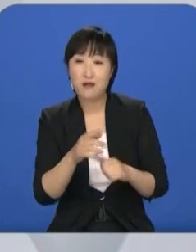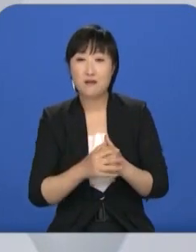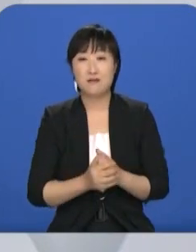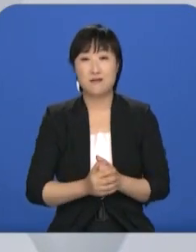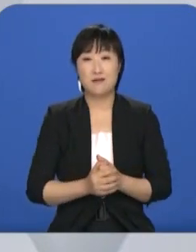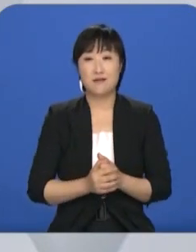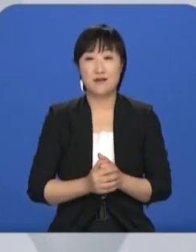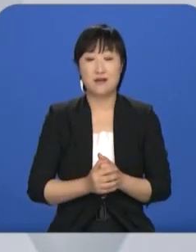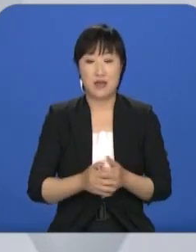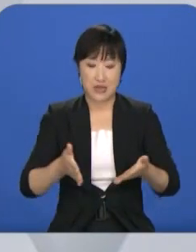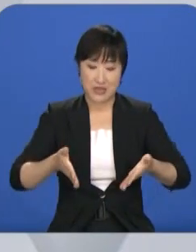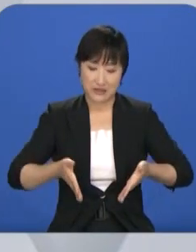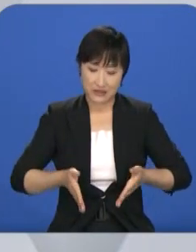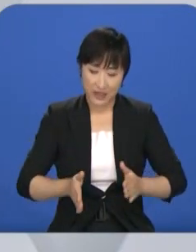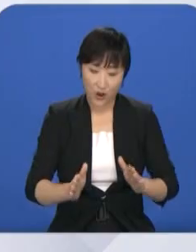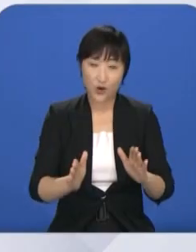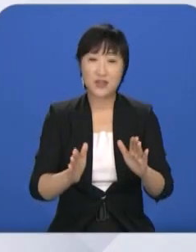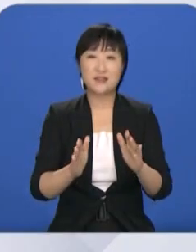말씀인가요?